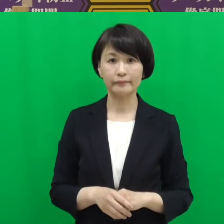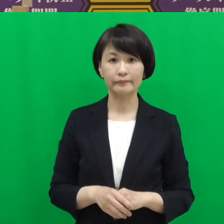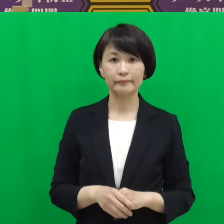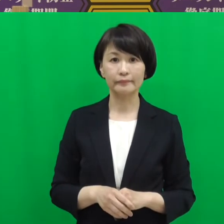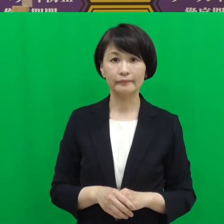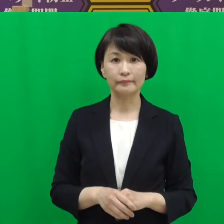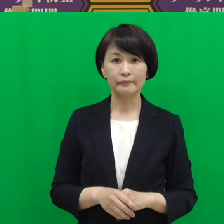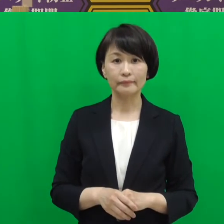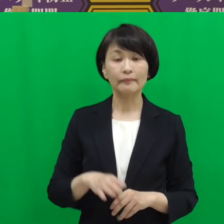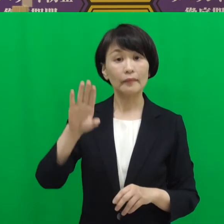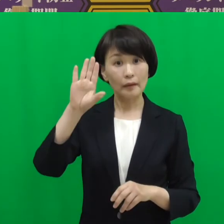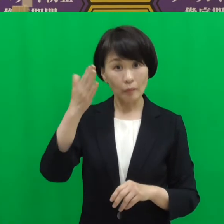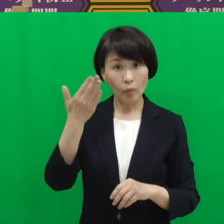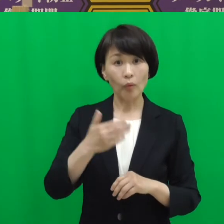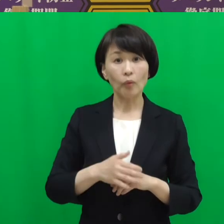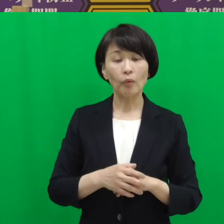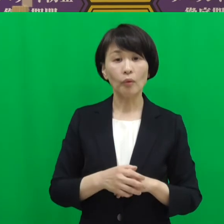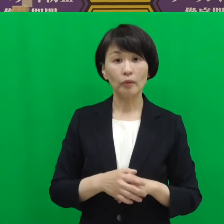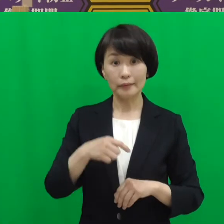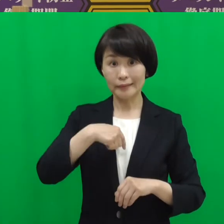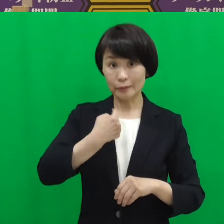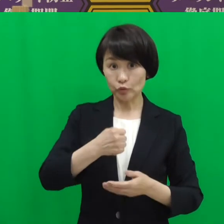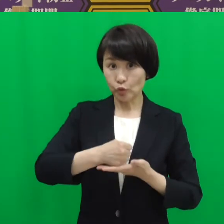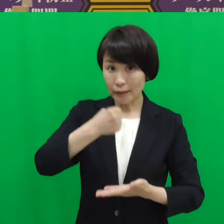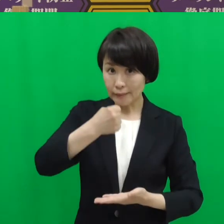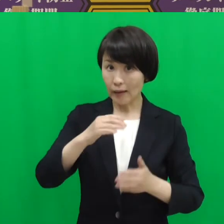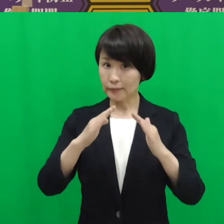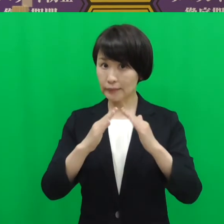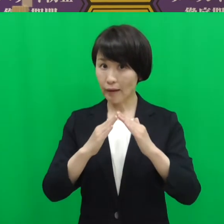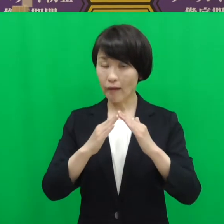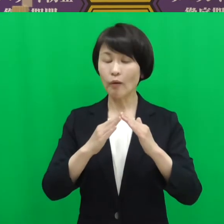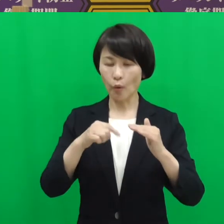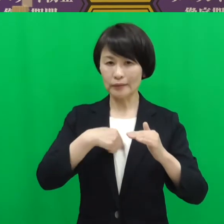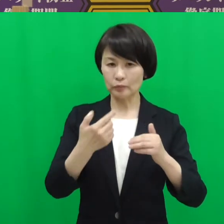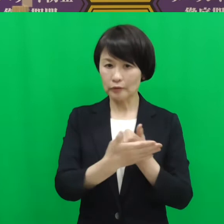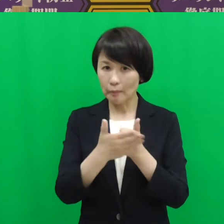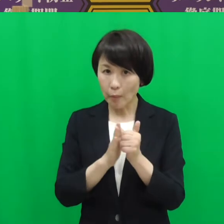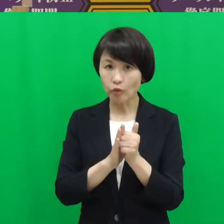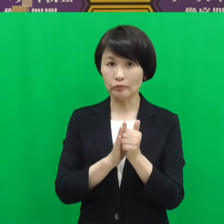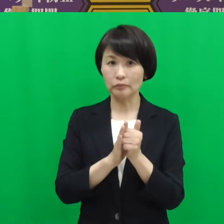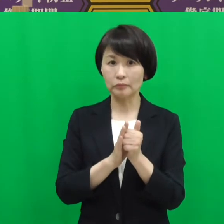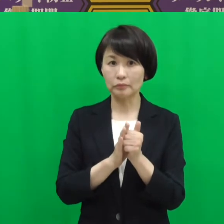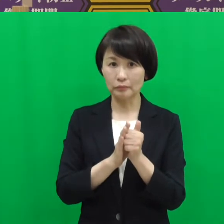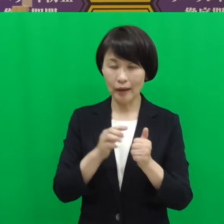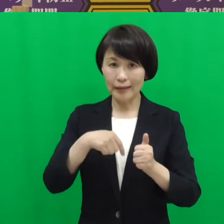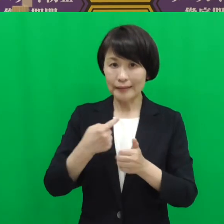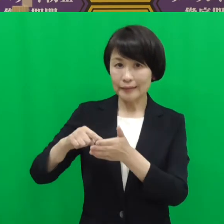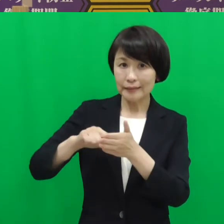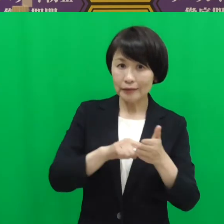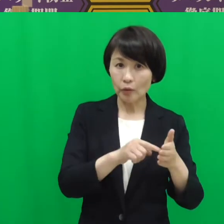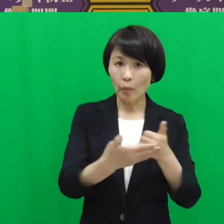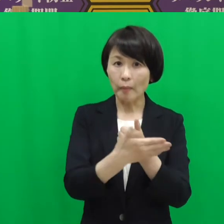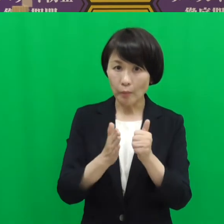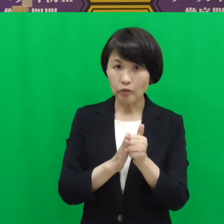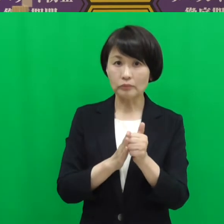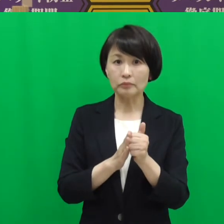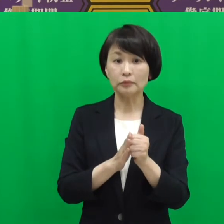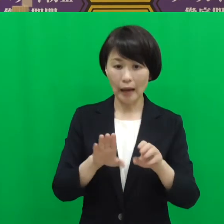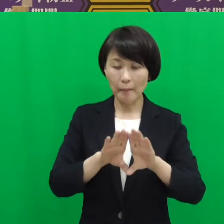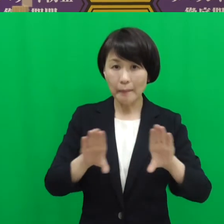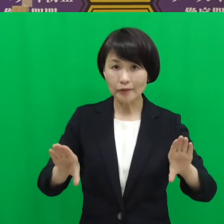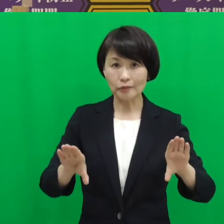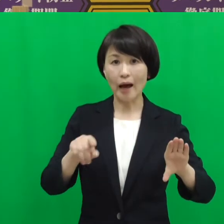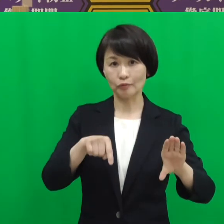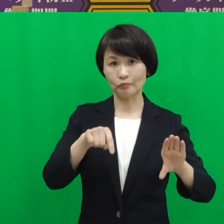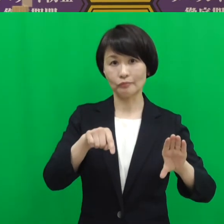ますが、やはり何と言いましても、自分の財産は自分で守るんだと、自助がベースにあった上にですね、控除という